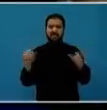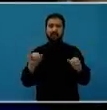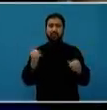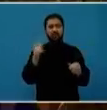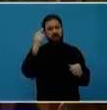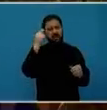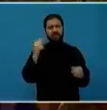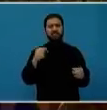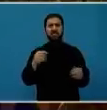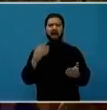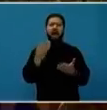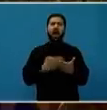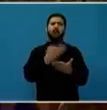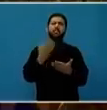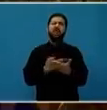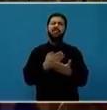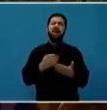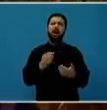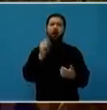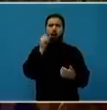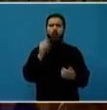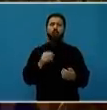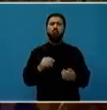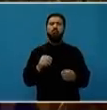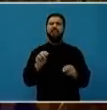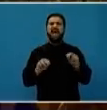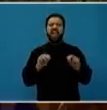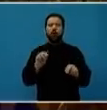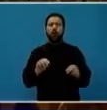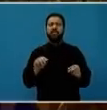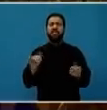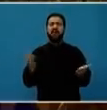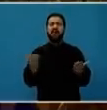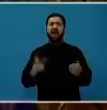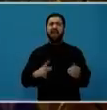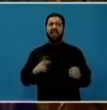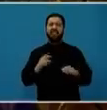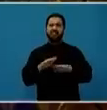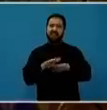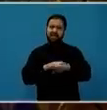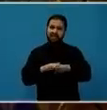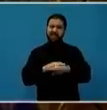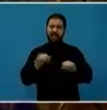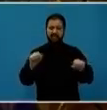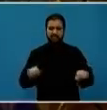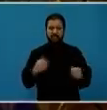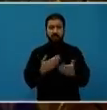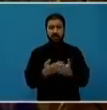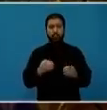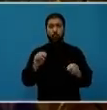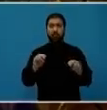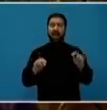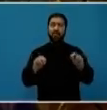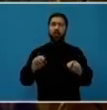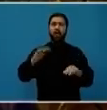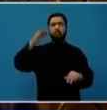pilda datornicului, cel care este iertat de stăpân pentru o datorie foarte mare și ajuns